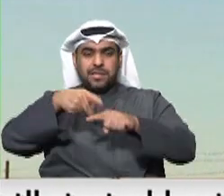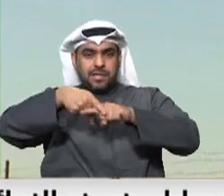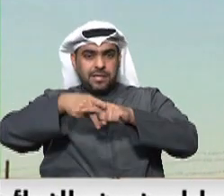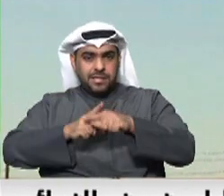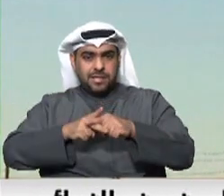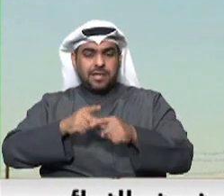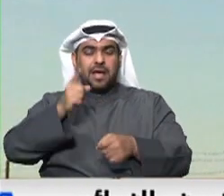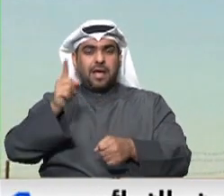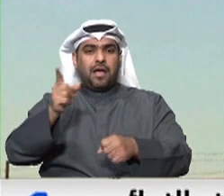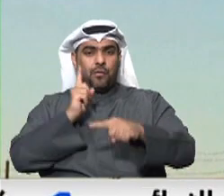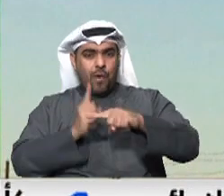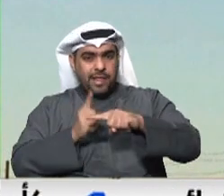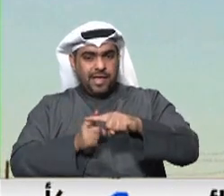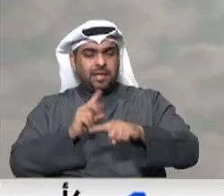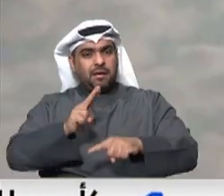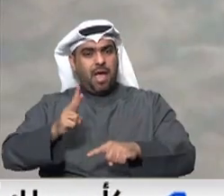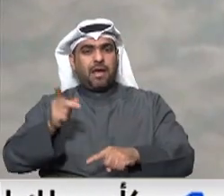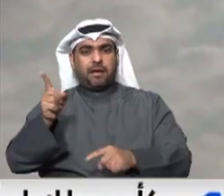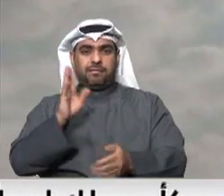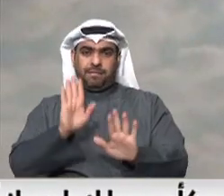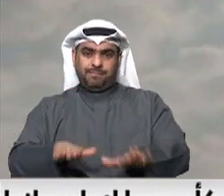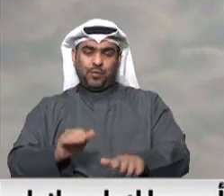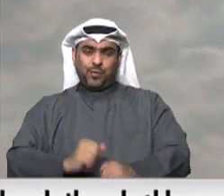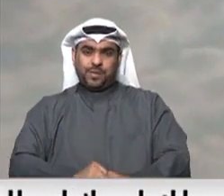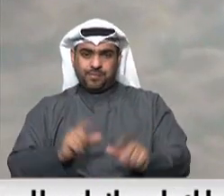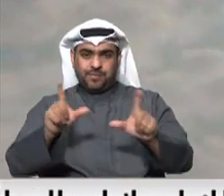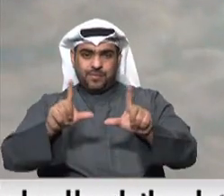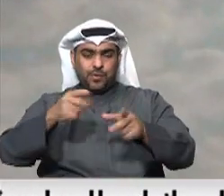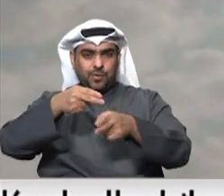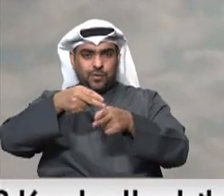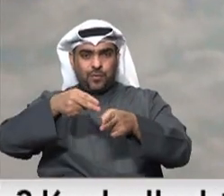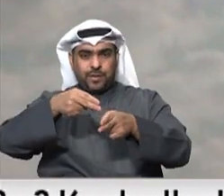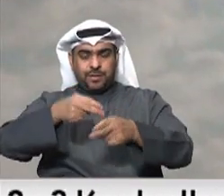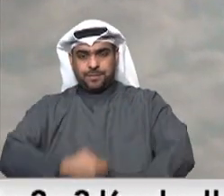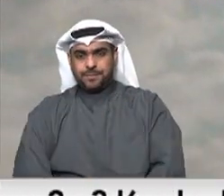الحديد والصلب فيصل الجاسم تلفزيون دوله الكويت